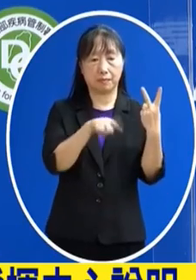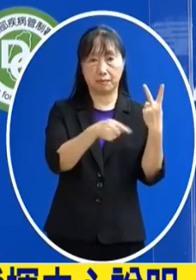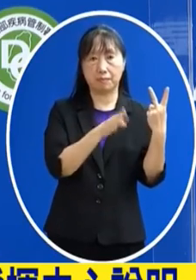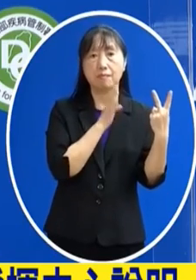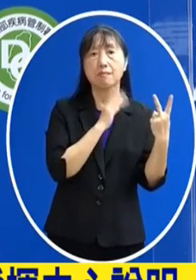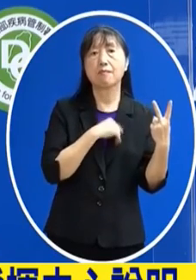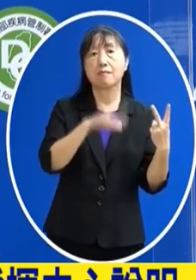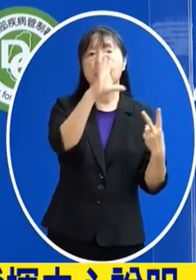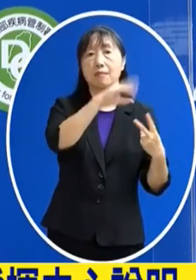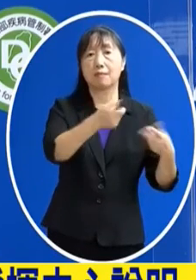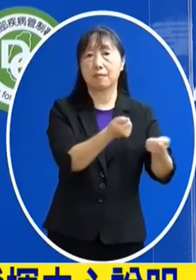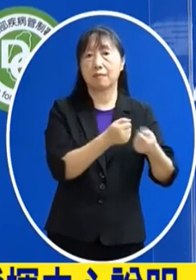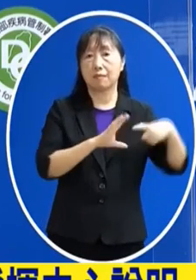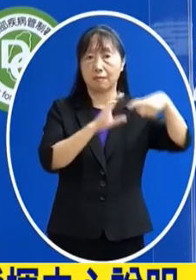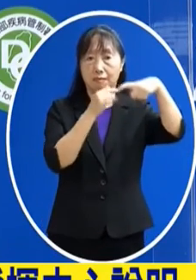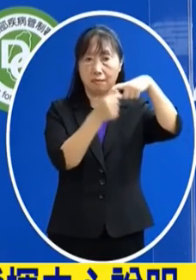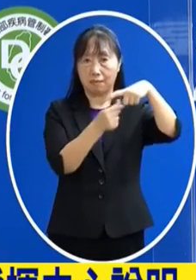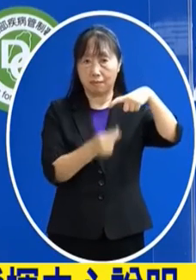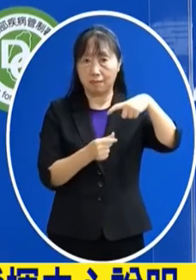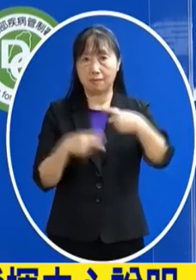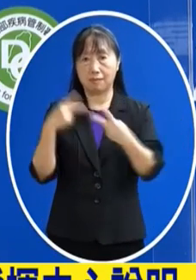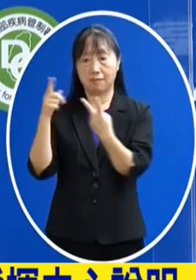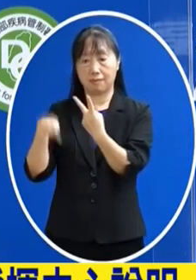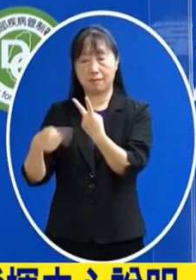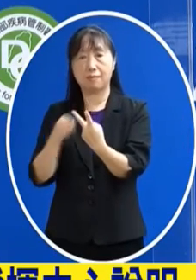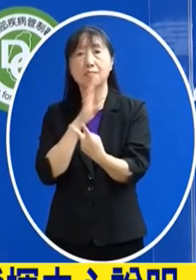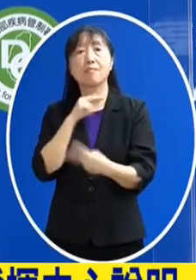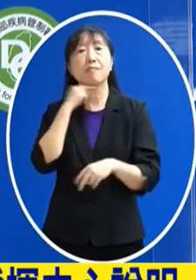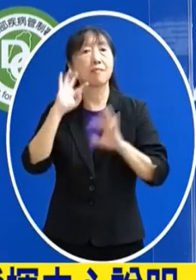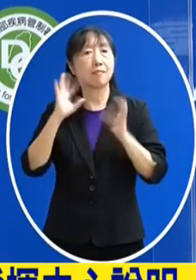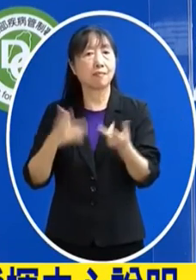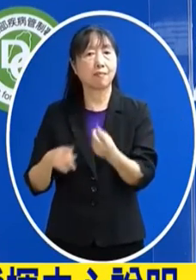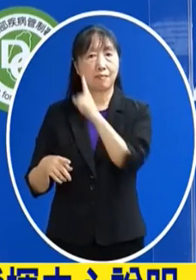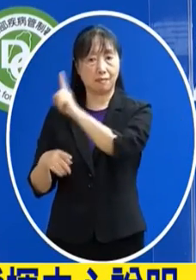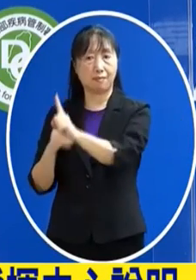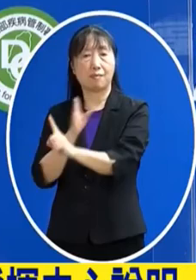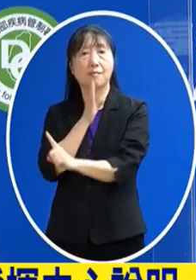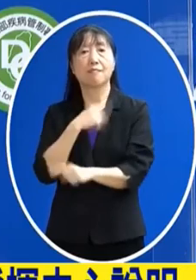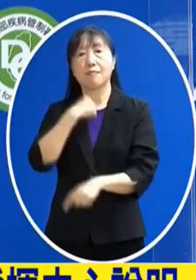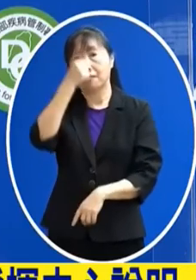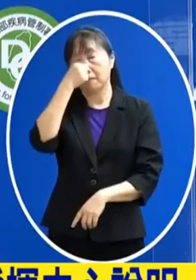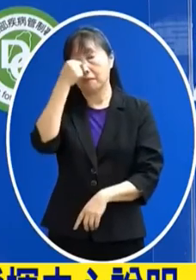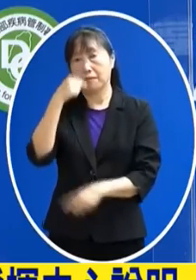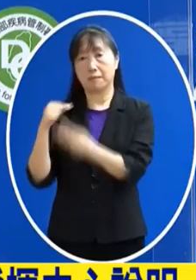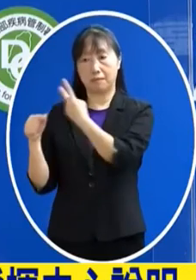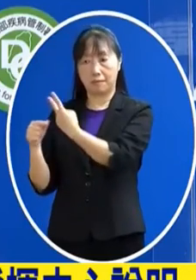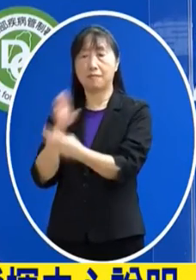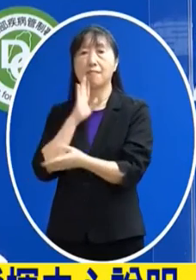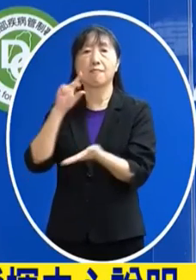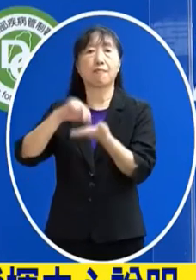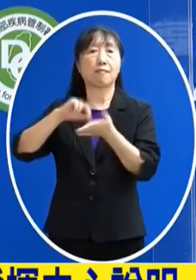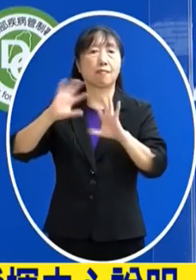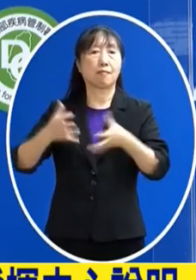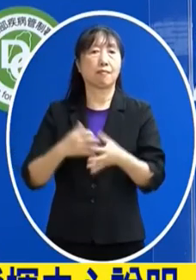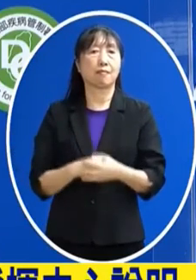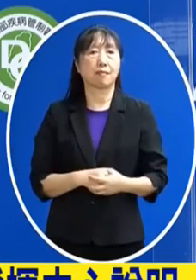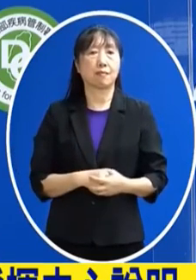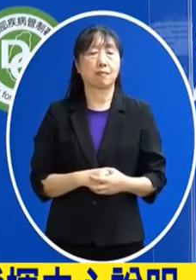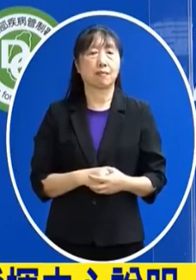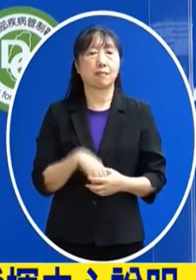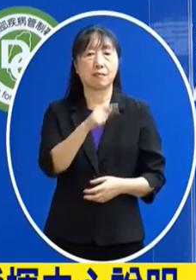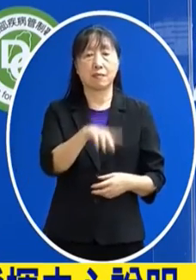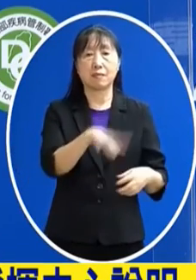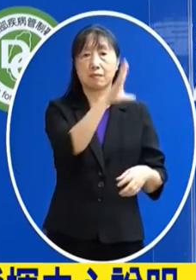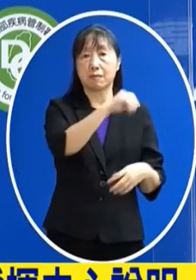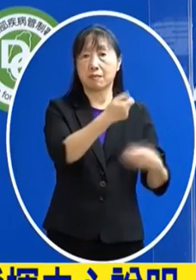例是巴拉圭，两例是英国，然后一例哈从菲律宾，两例从印尼。好，那从